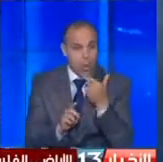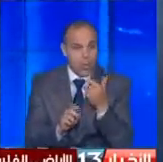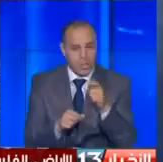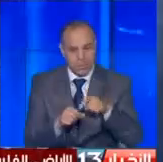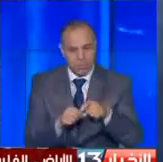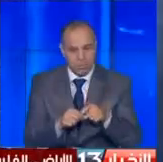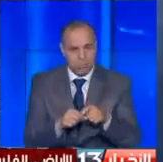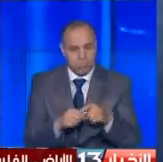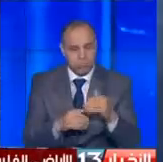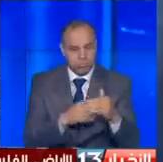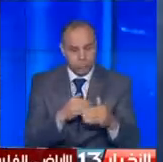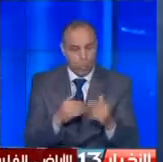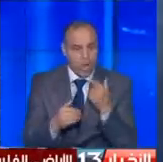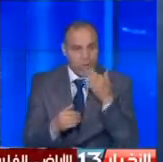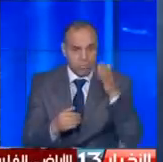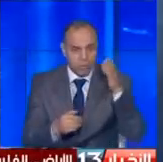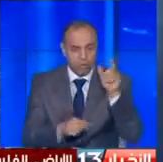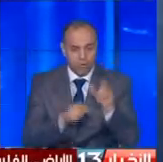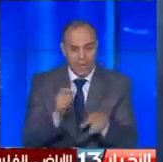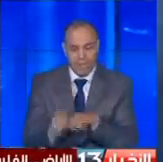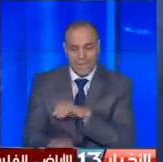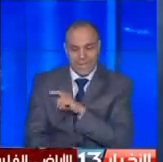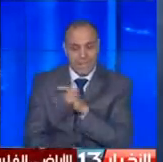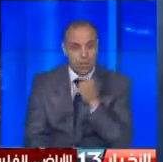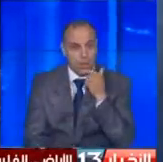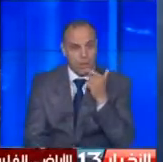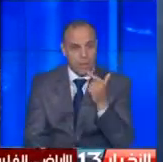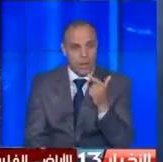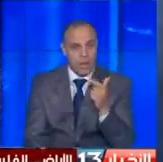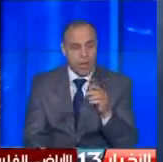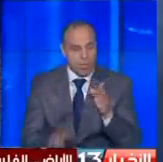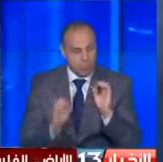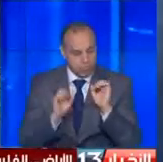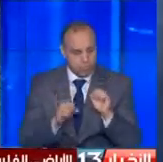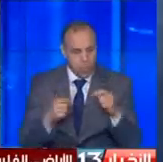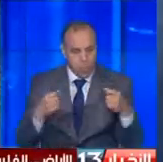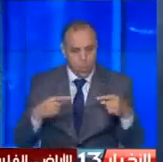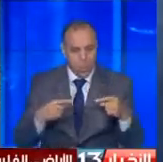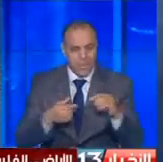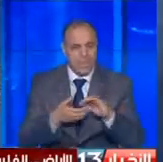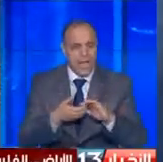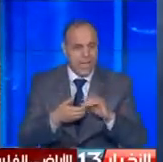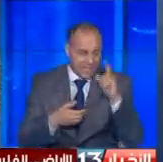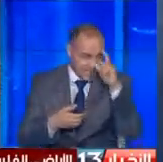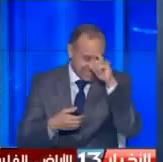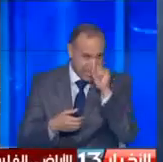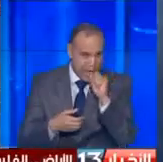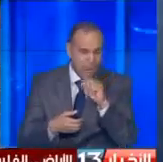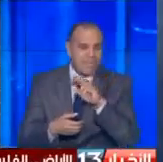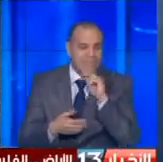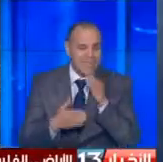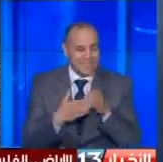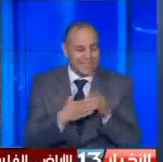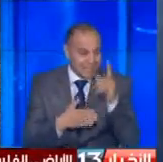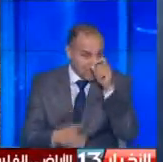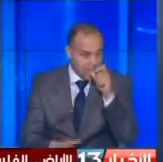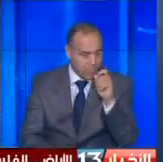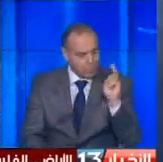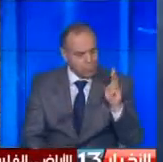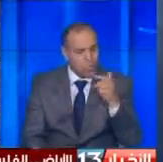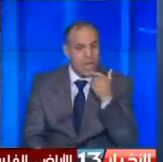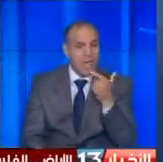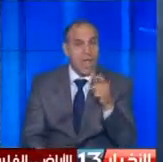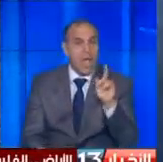في تحقيق تطلعات وطموحات الشعب الفلسطيني وتمكينه من مواجهة التحديات التي يفرضها الاحتلال الإسرائيلي،